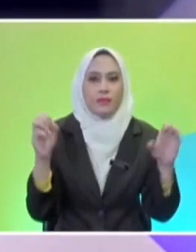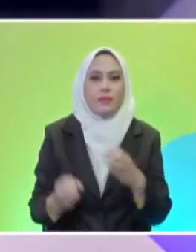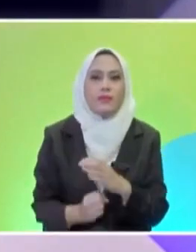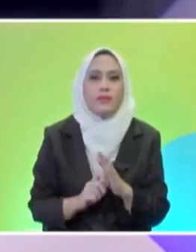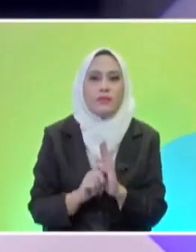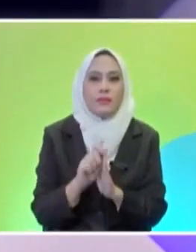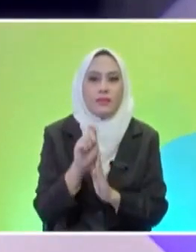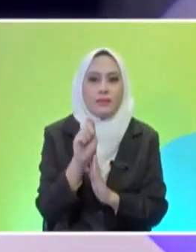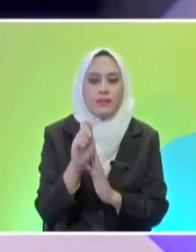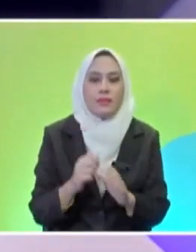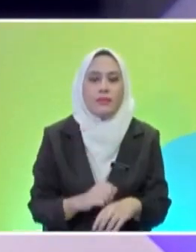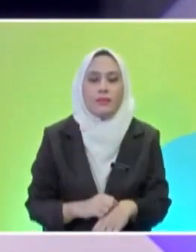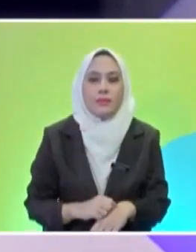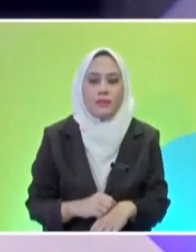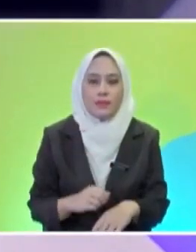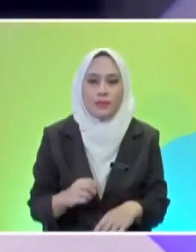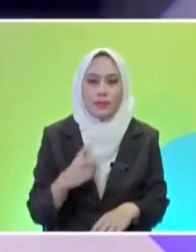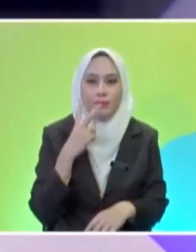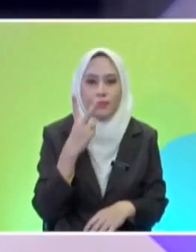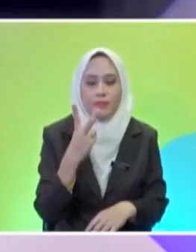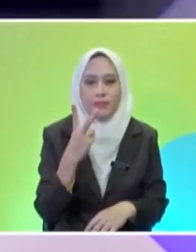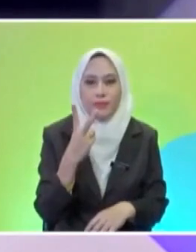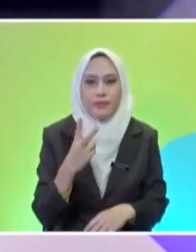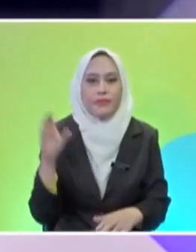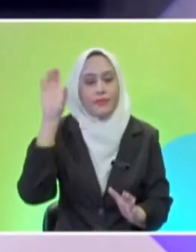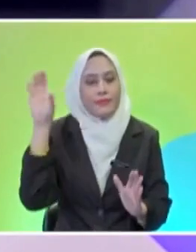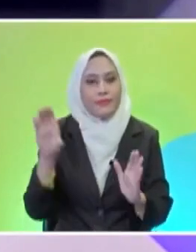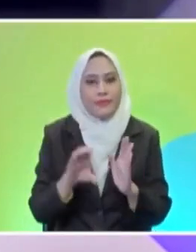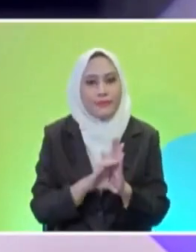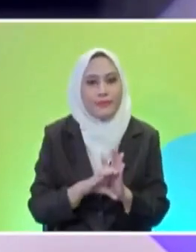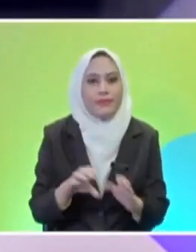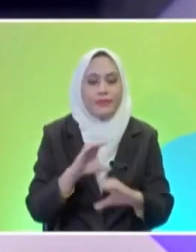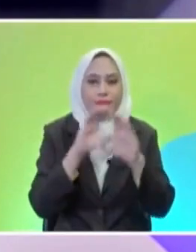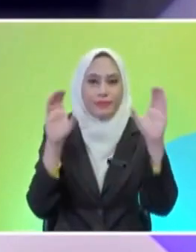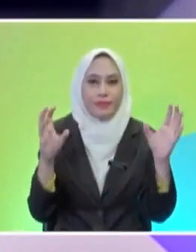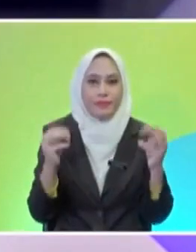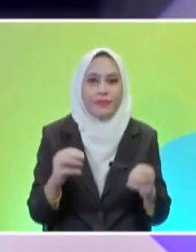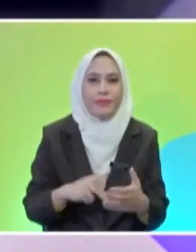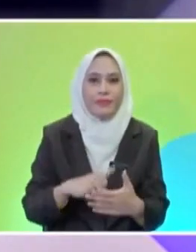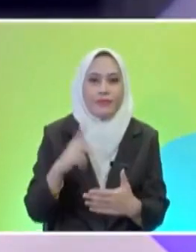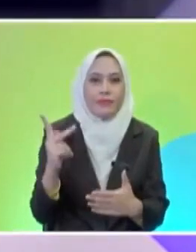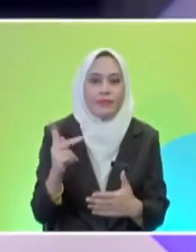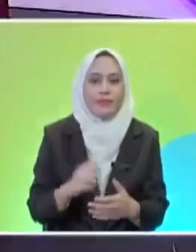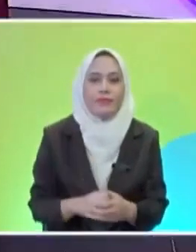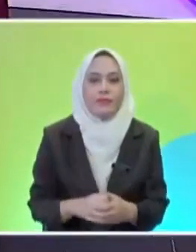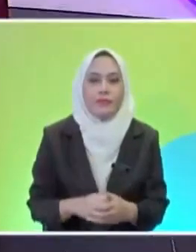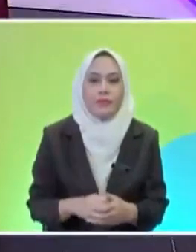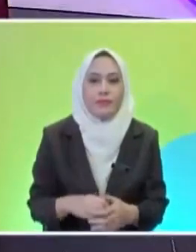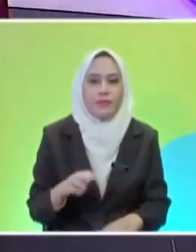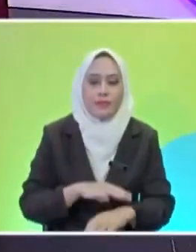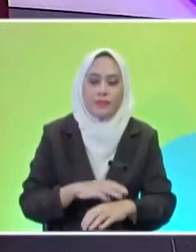terbit. Ha, baru nak naik. Tengok gambar ni, matahari baru nak keluar. Dan waktu tengah hari, cuba tengok ni waktu tengah